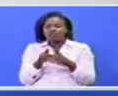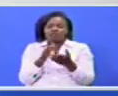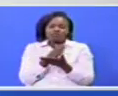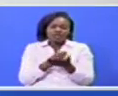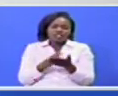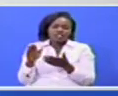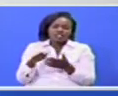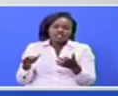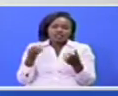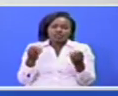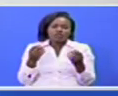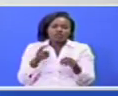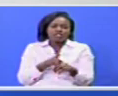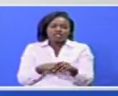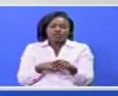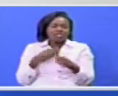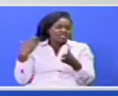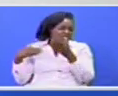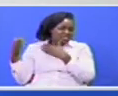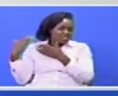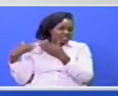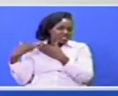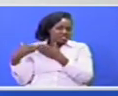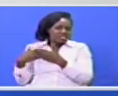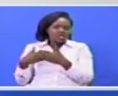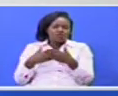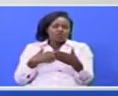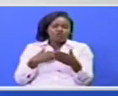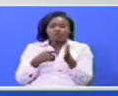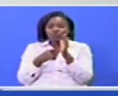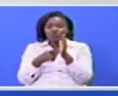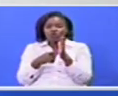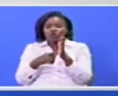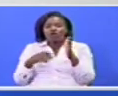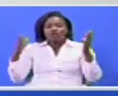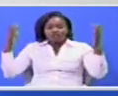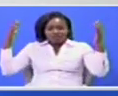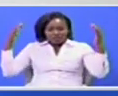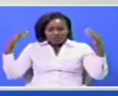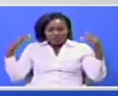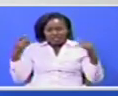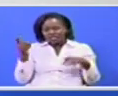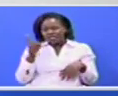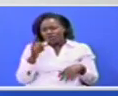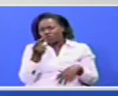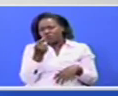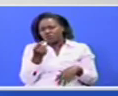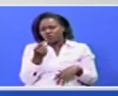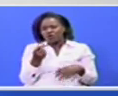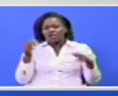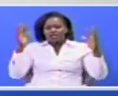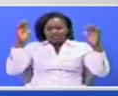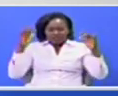na mara nyingi katika ukiangalia historia ya nyuma inaponyesha mvua Nairobi wa kidogo pia kuna toka mafuriko. Unasikia mara miti